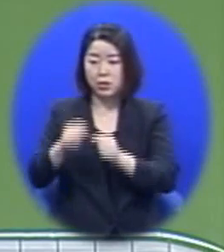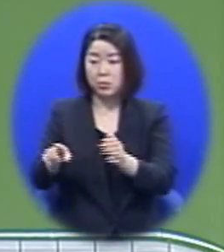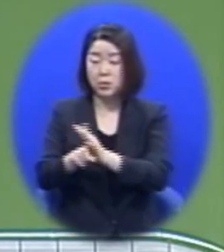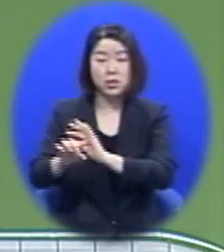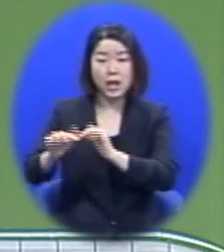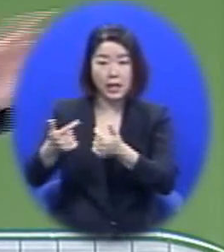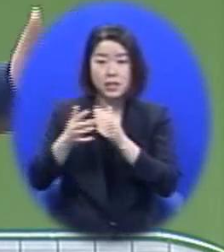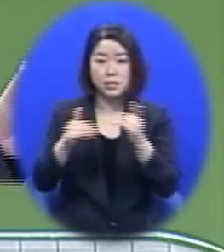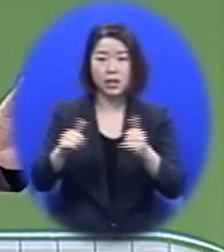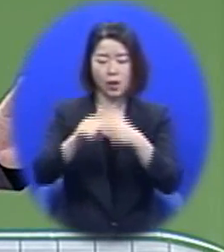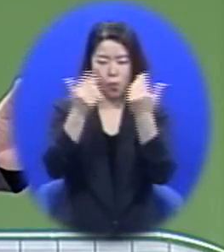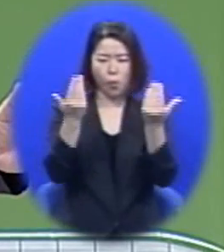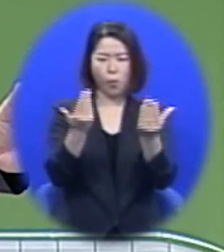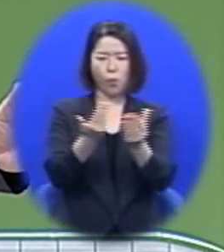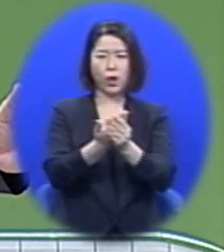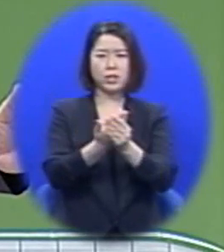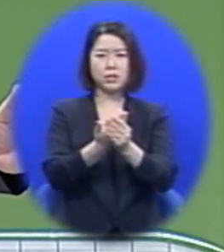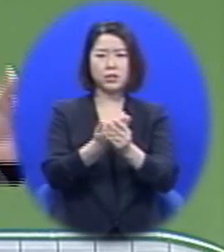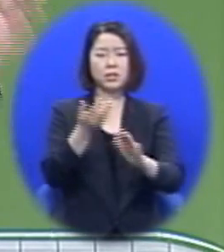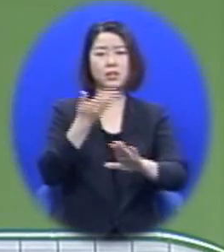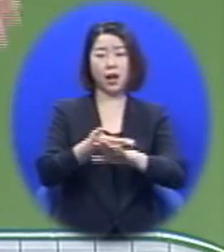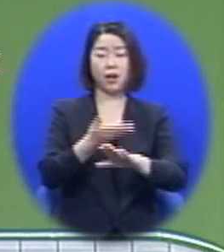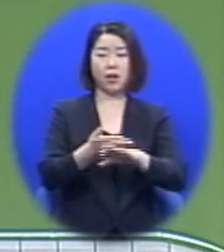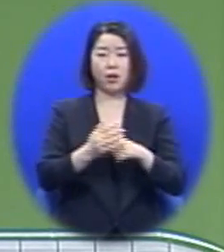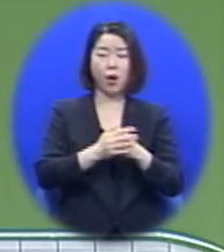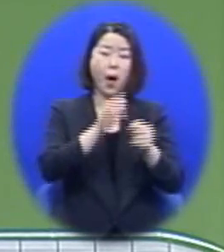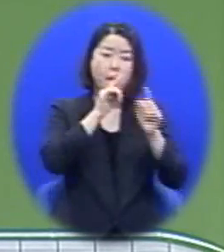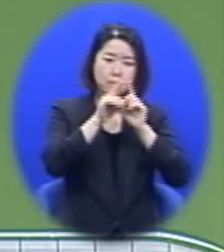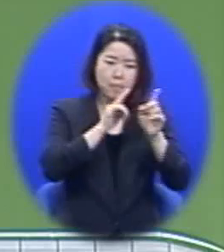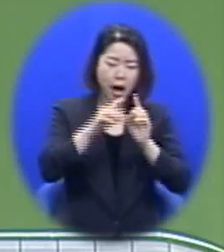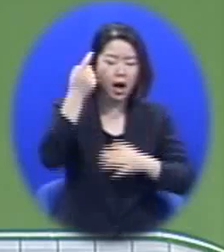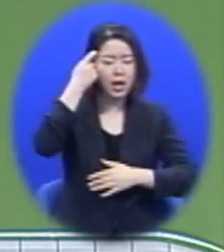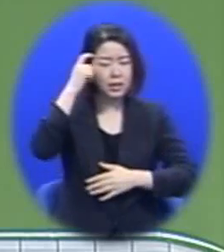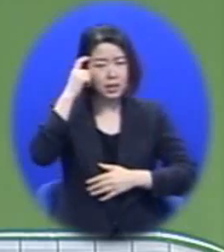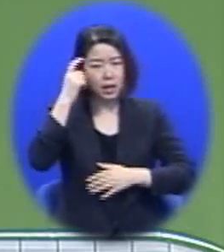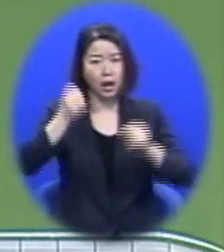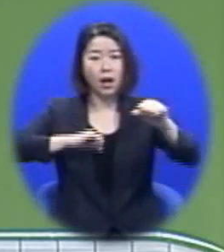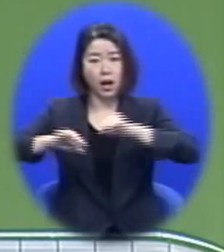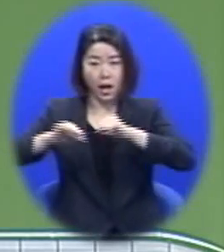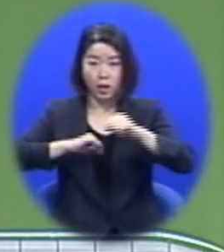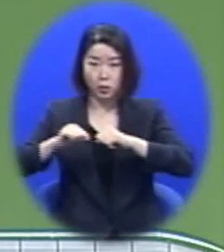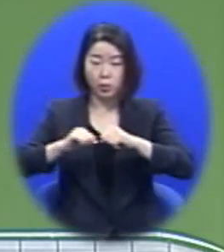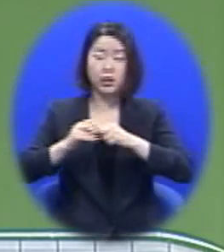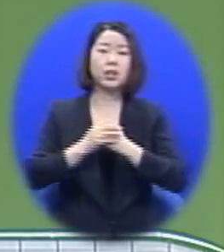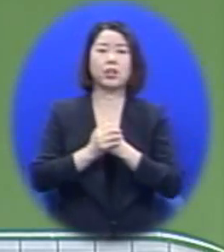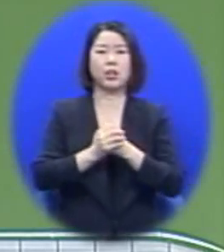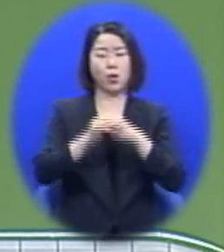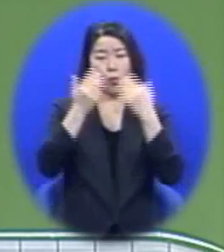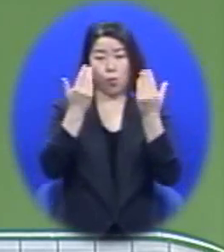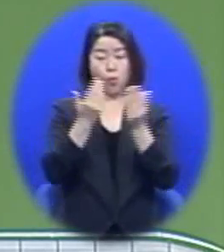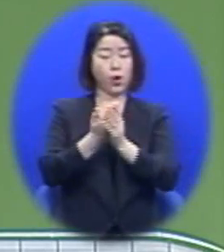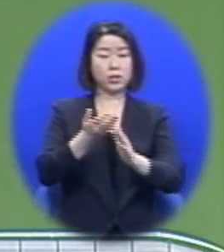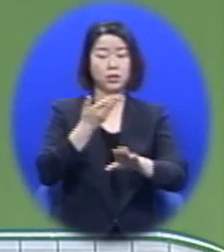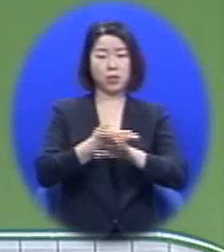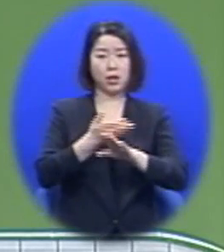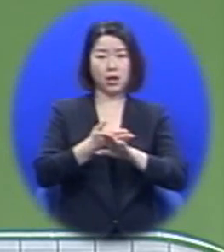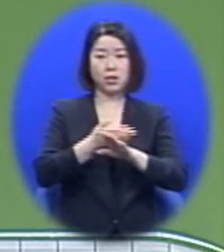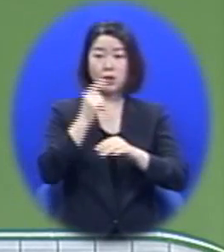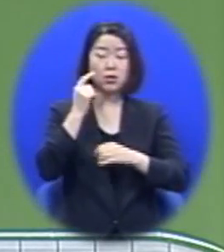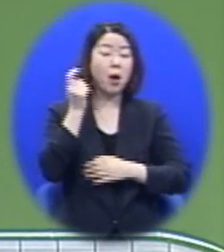사람은 완전히 차이가 나요. 말이나 생각이나 행동이, 이건 꾸밀 수가